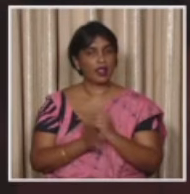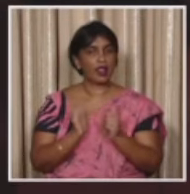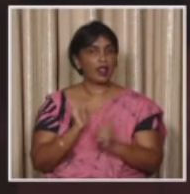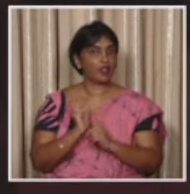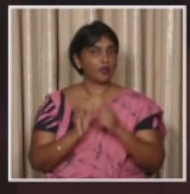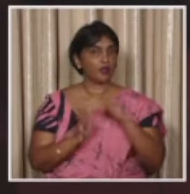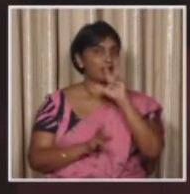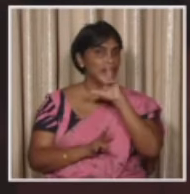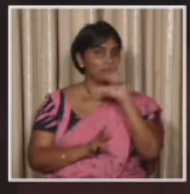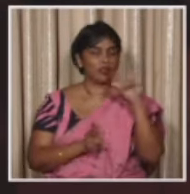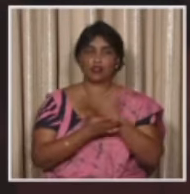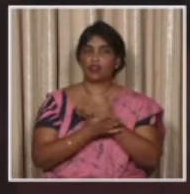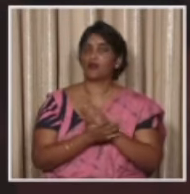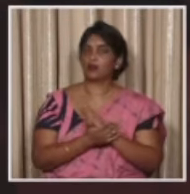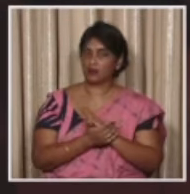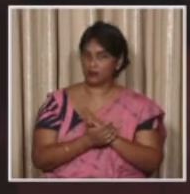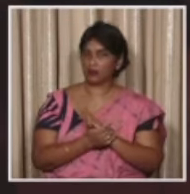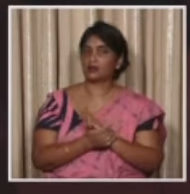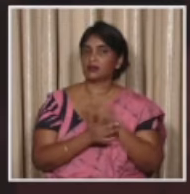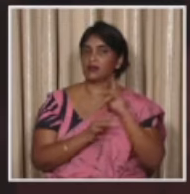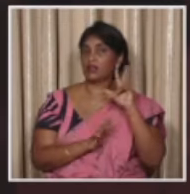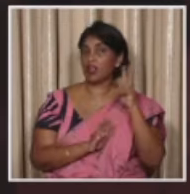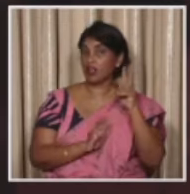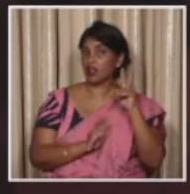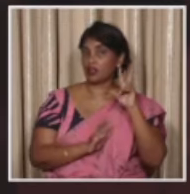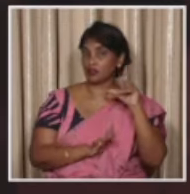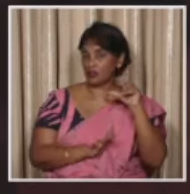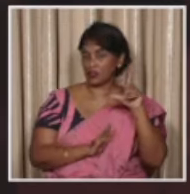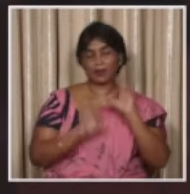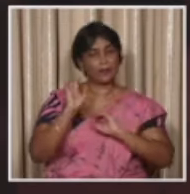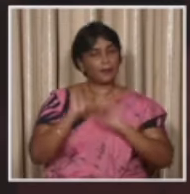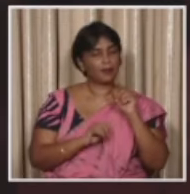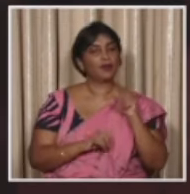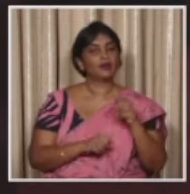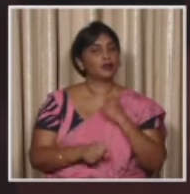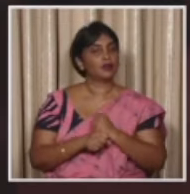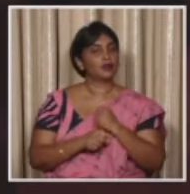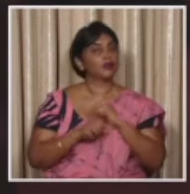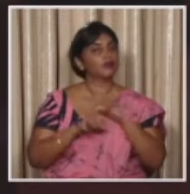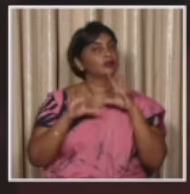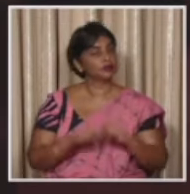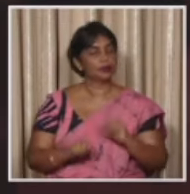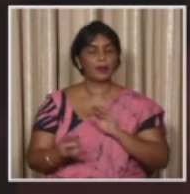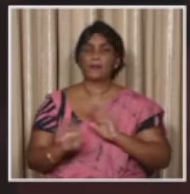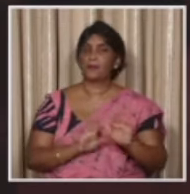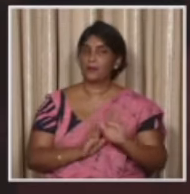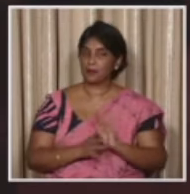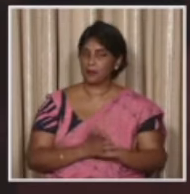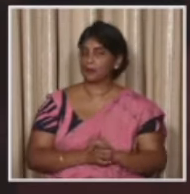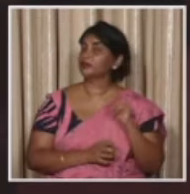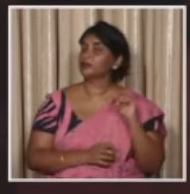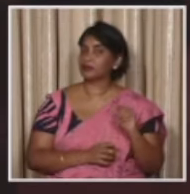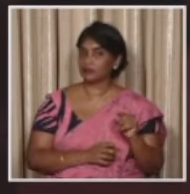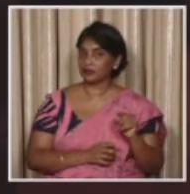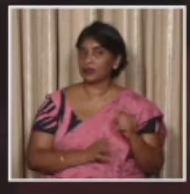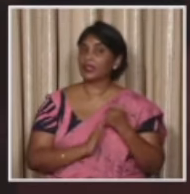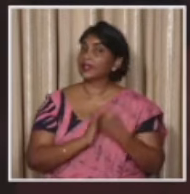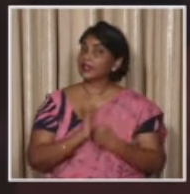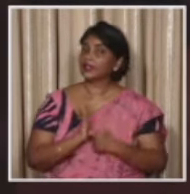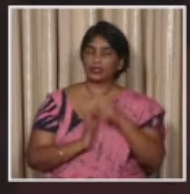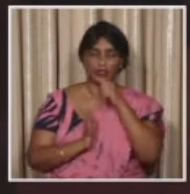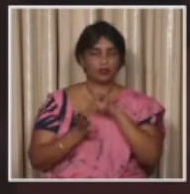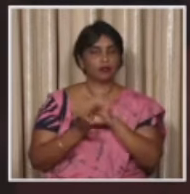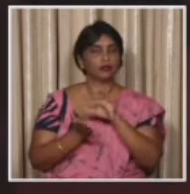එකට 18% කොටස්. එතකොට 87%ක් තියෙන්නේ රජයේ අතින් පාලනය වෙන්නේ. එතකොට ඒක නීත්‍යානුකූල කරලා